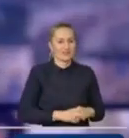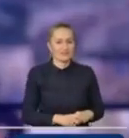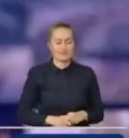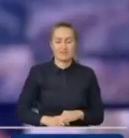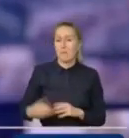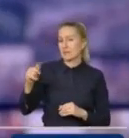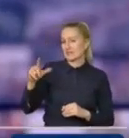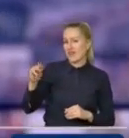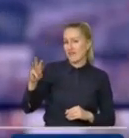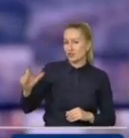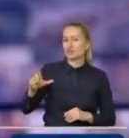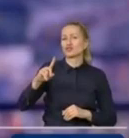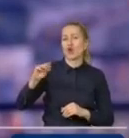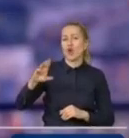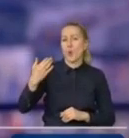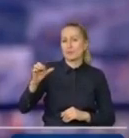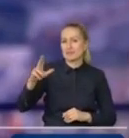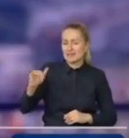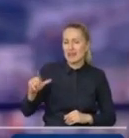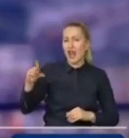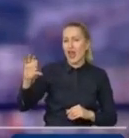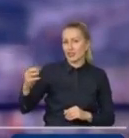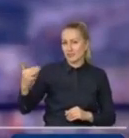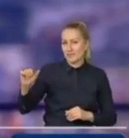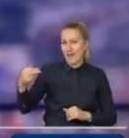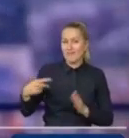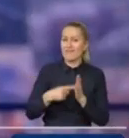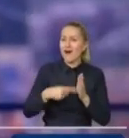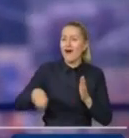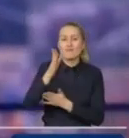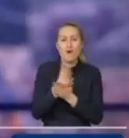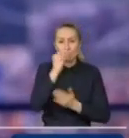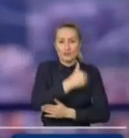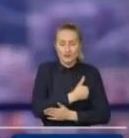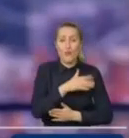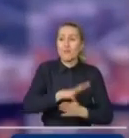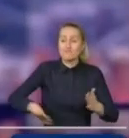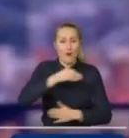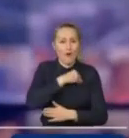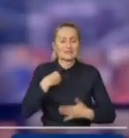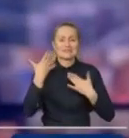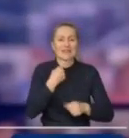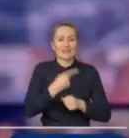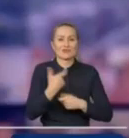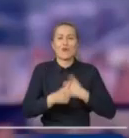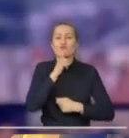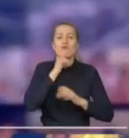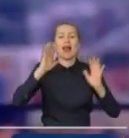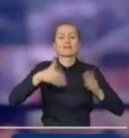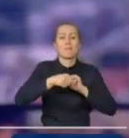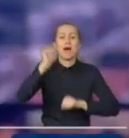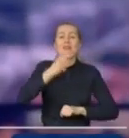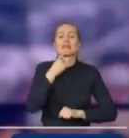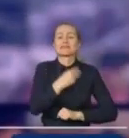Mickiewicz, Żeromski i Leśmian. Niemal połowa szkół w całym kraju zdecydowała się na stacjonarne przeprowadzenie próbnej matury z języka polskiego. Uczniowie przystąpili